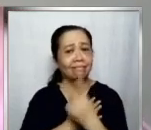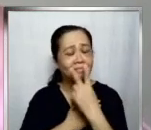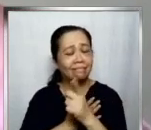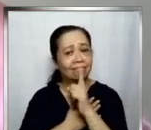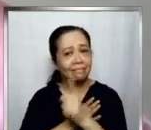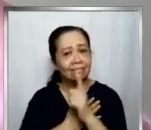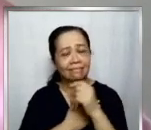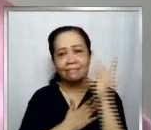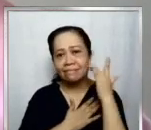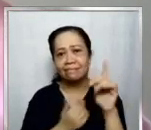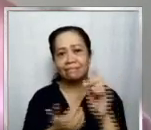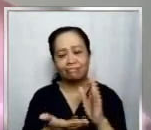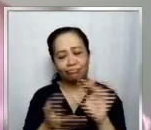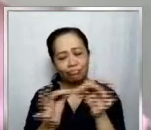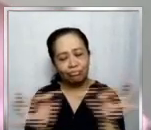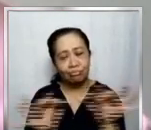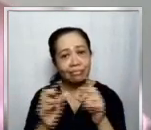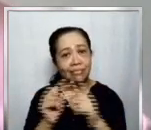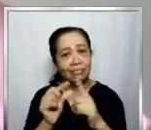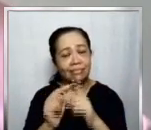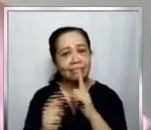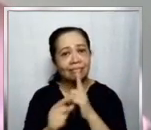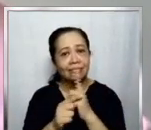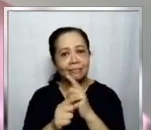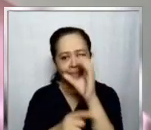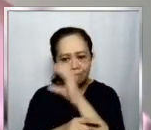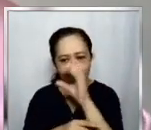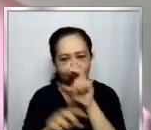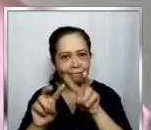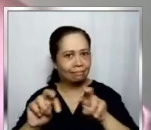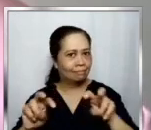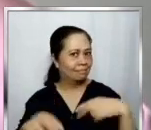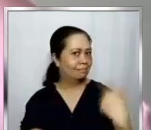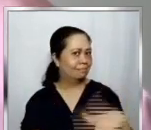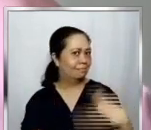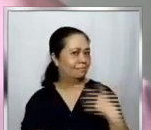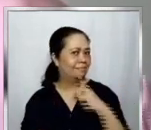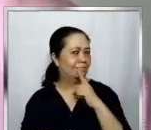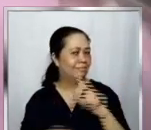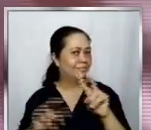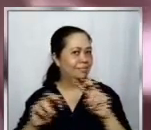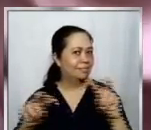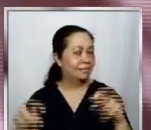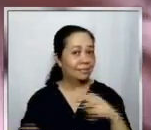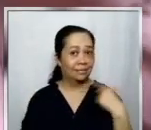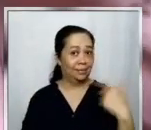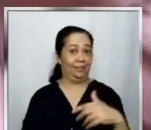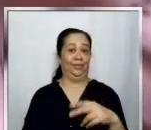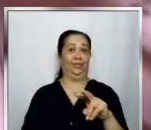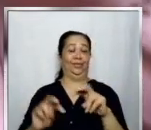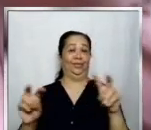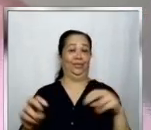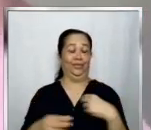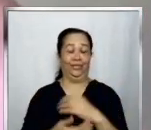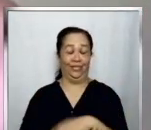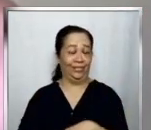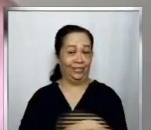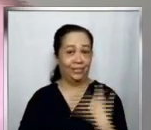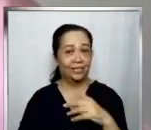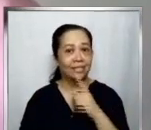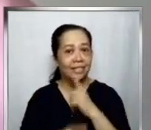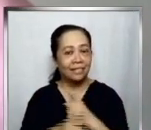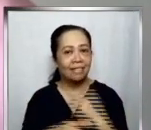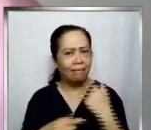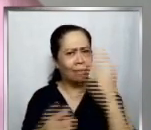na nag-research si Kuya. Nag-research talaga siya. Parang kilalang-kilala niya ako,